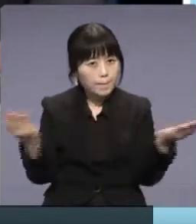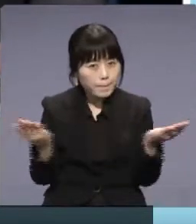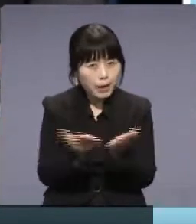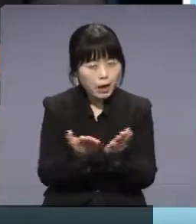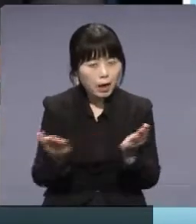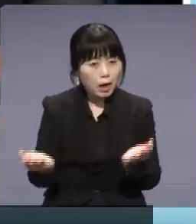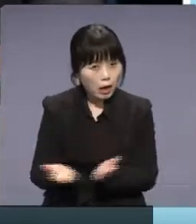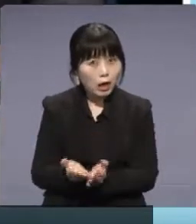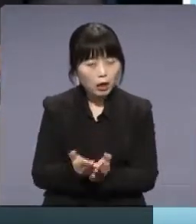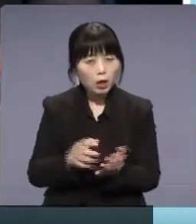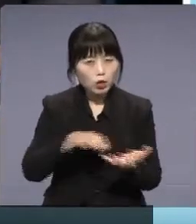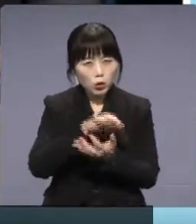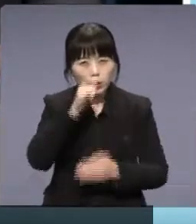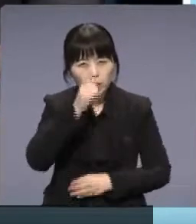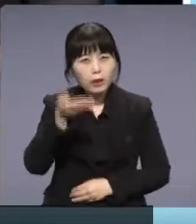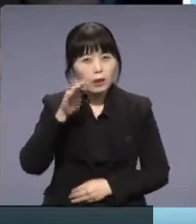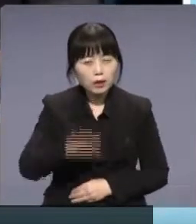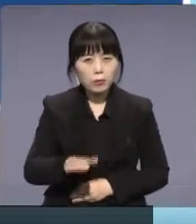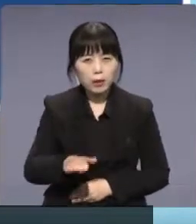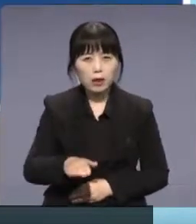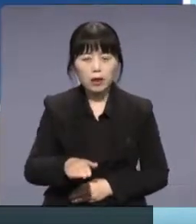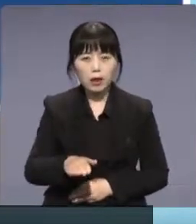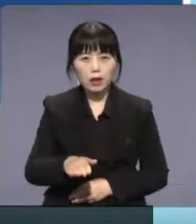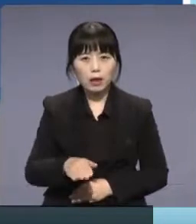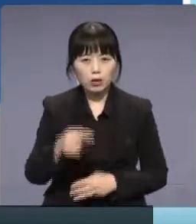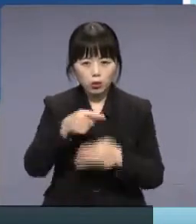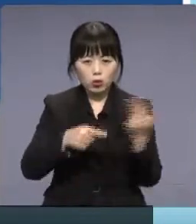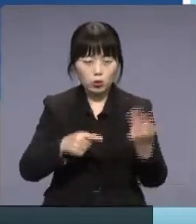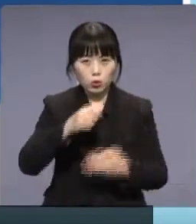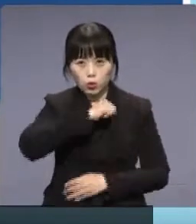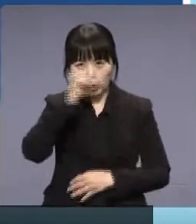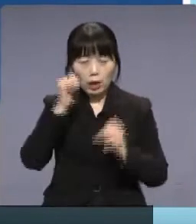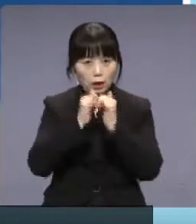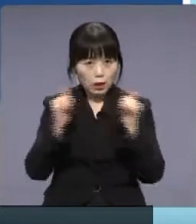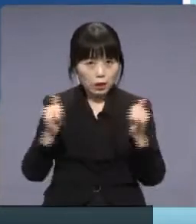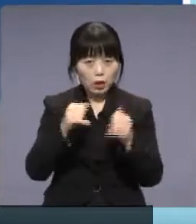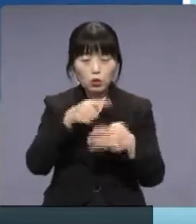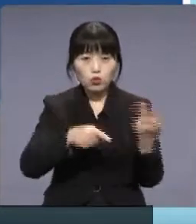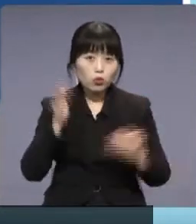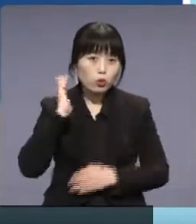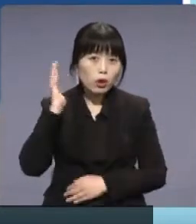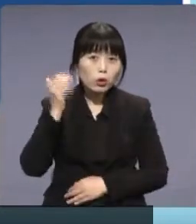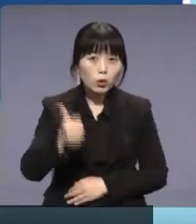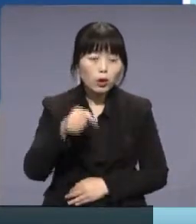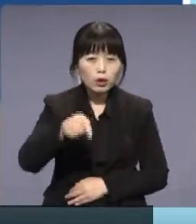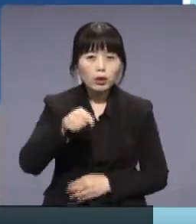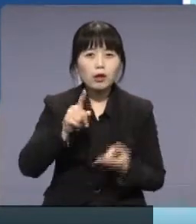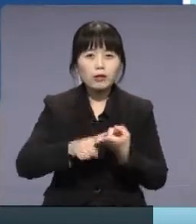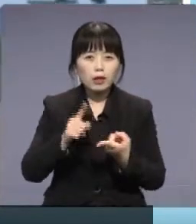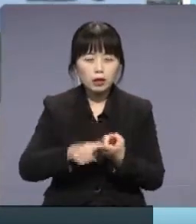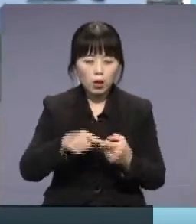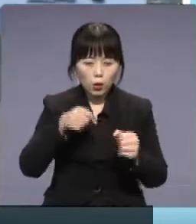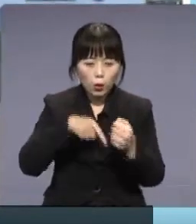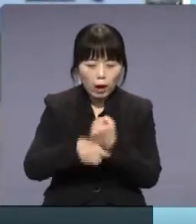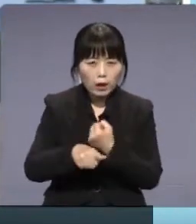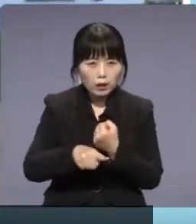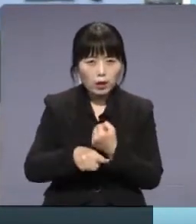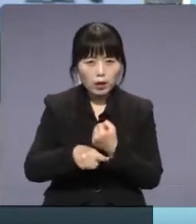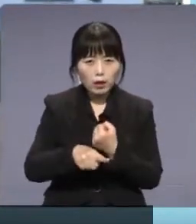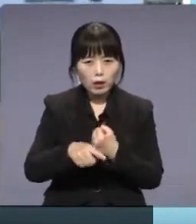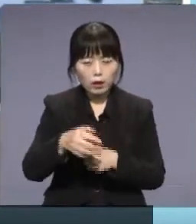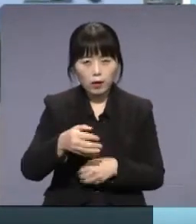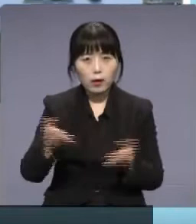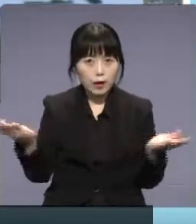대해서 논란이 있을 수 있겠지만 적어도 윤석열 당선자가 그리고 윤석열 대통령이 그 점에 있어서 과학적